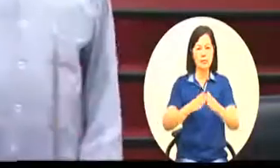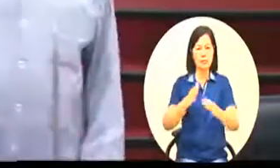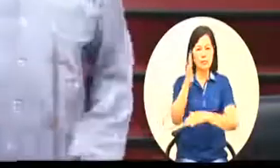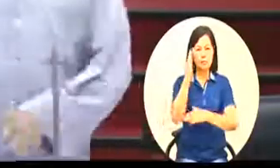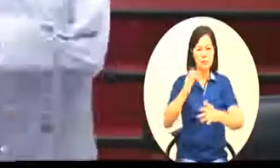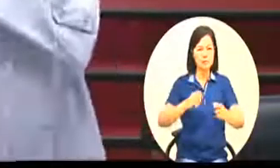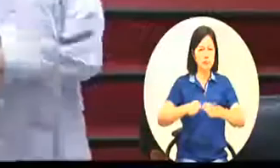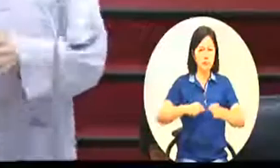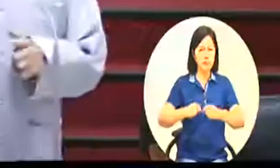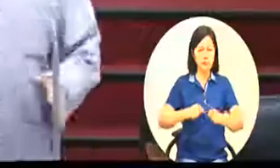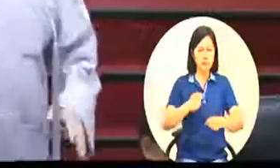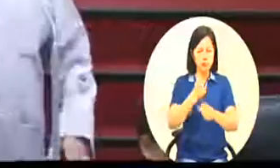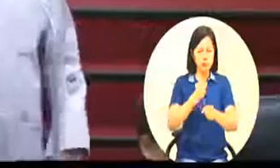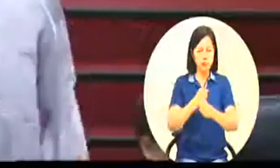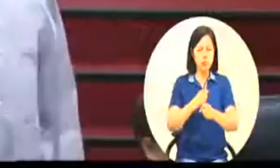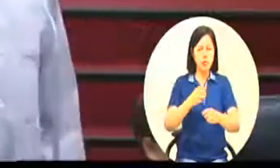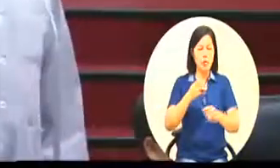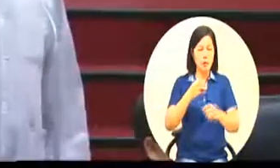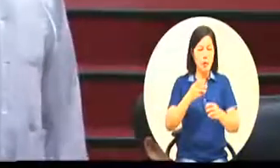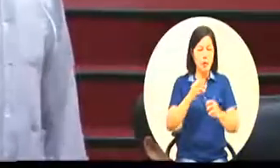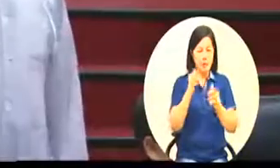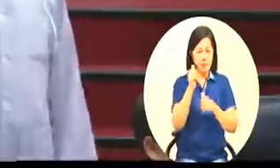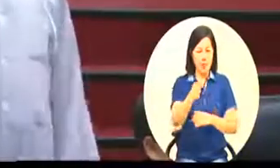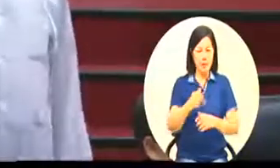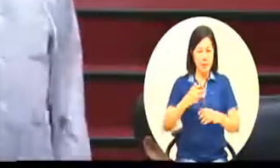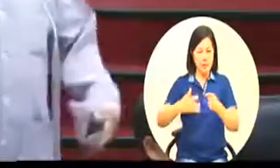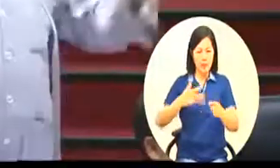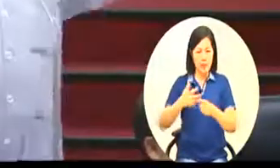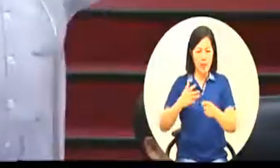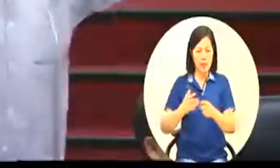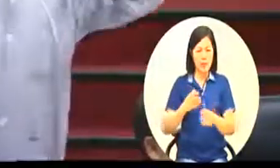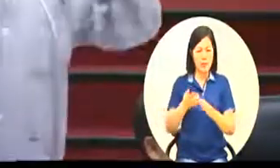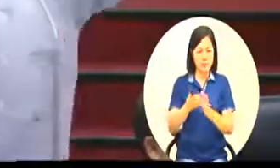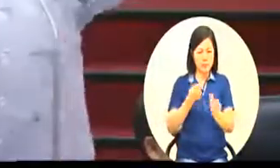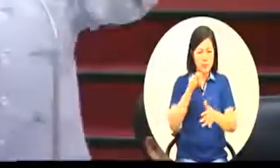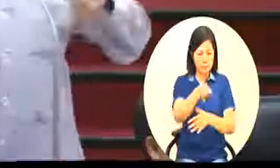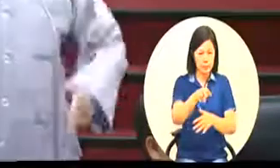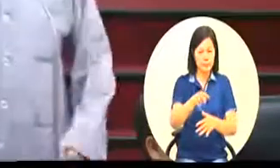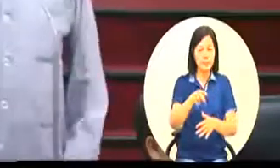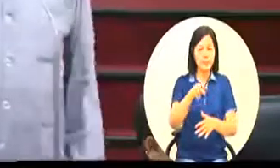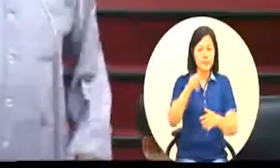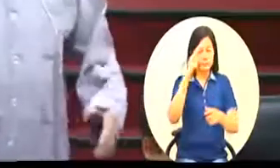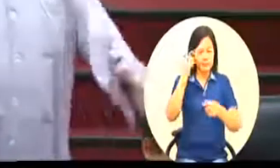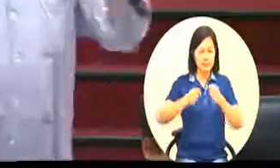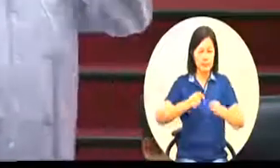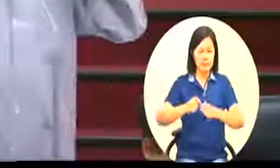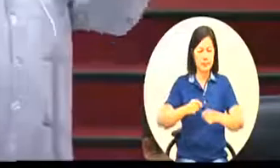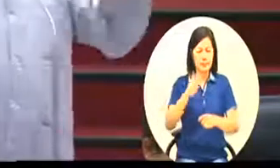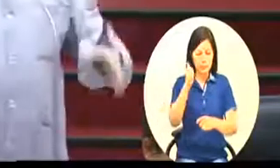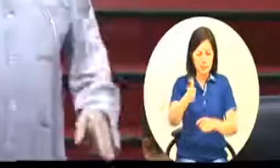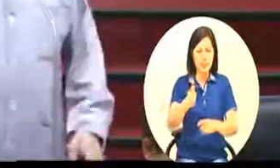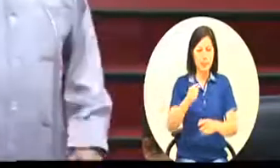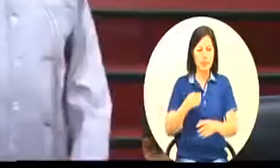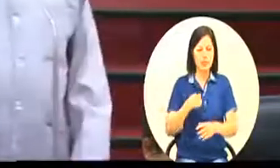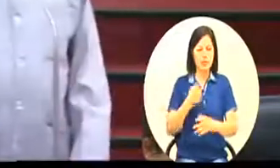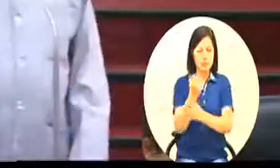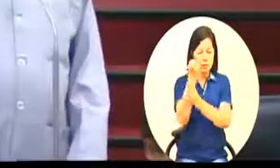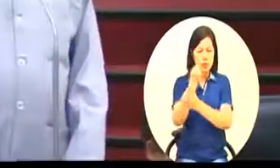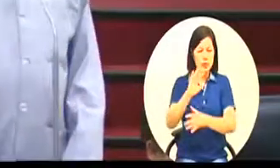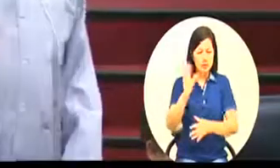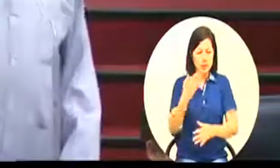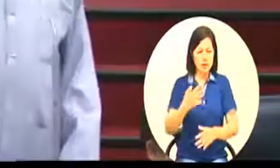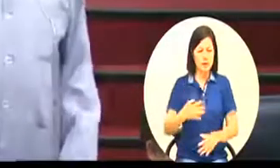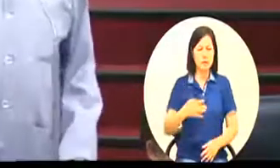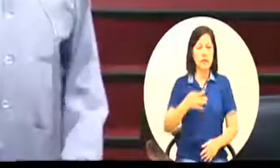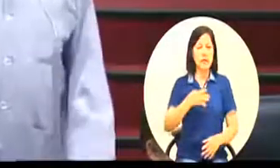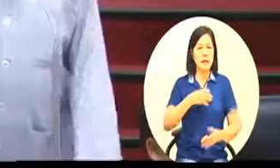好，八年八千个前瞻计划，我赞成。阿比总统这块无放，台湾人的心目中